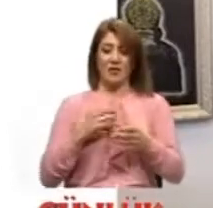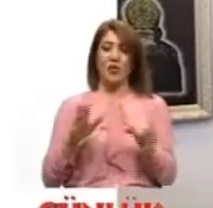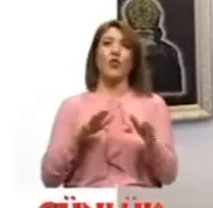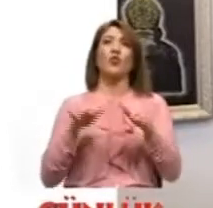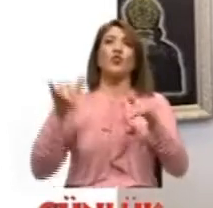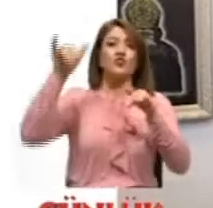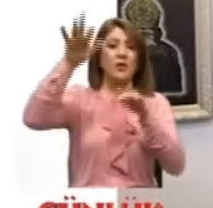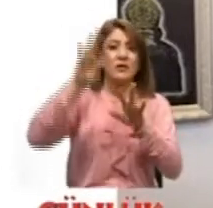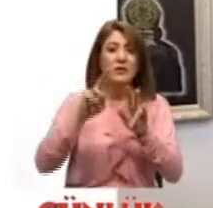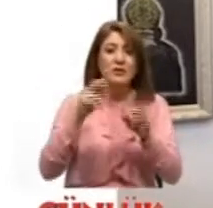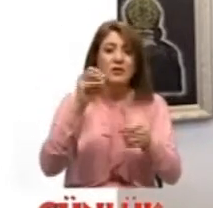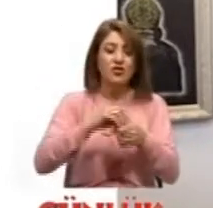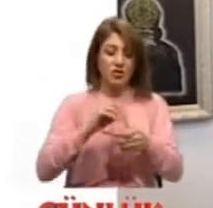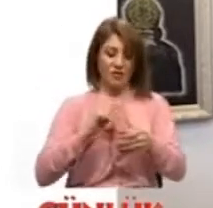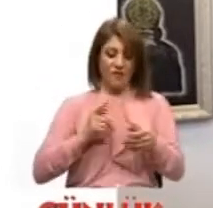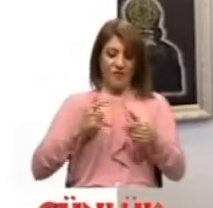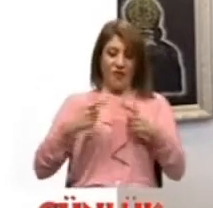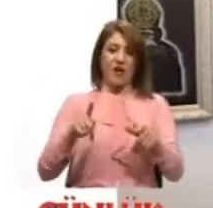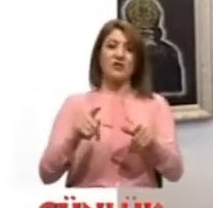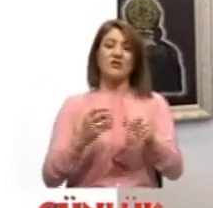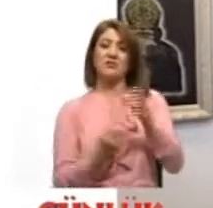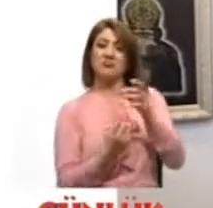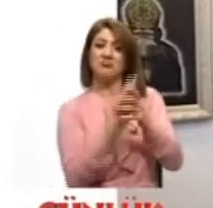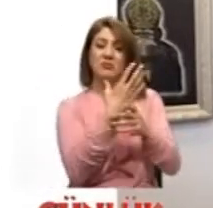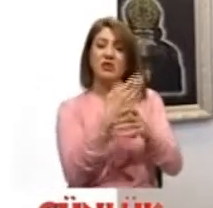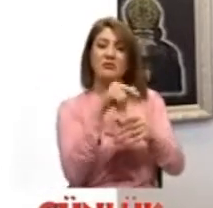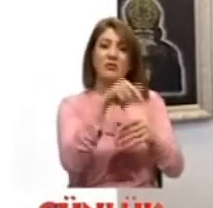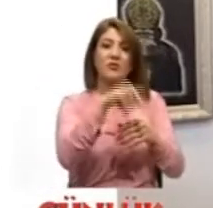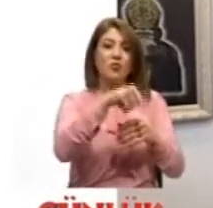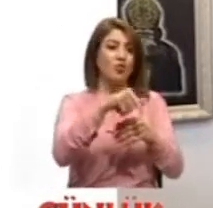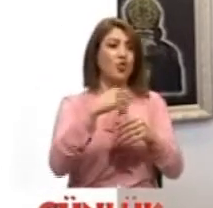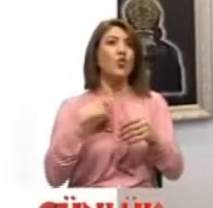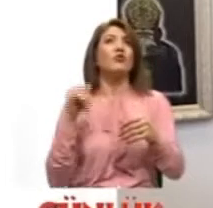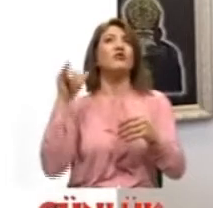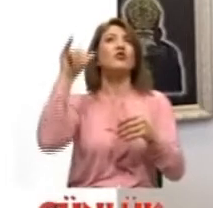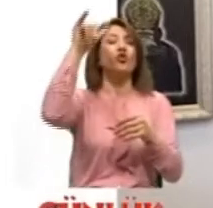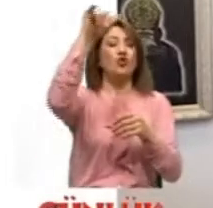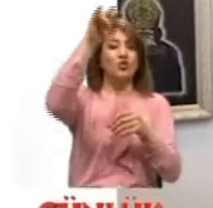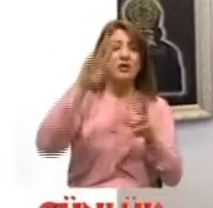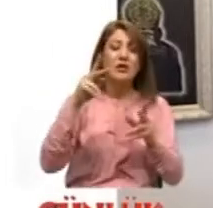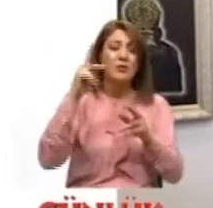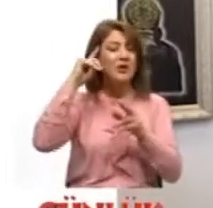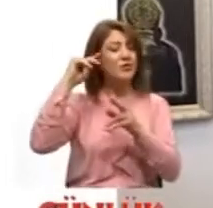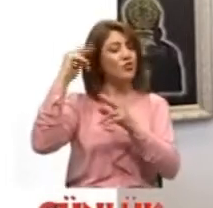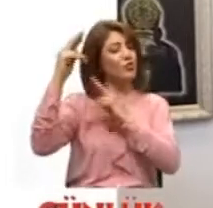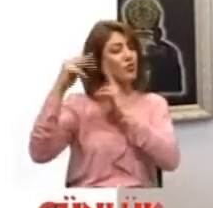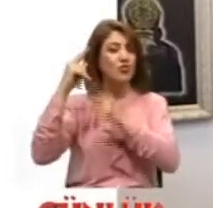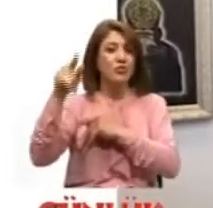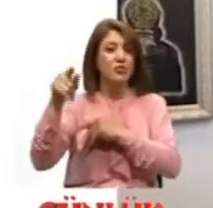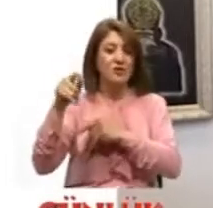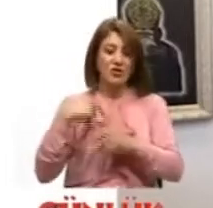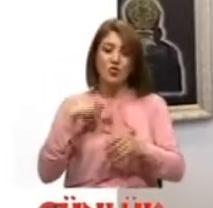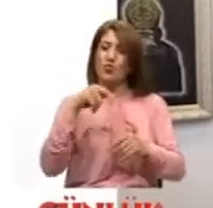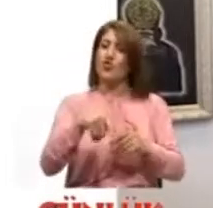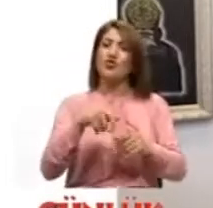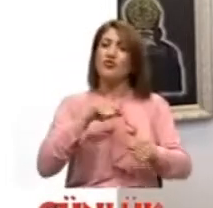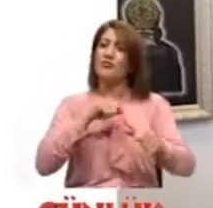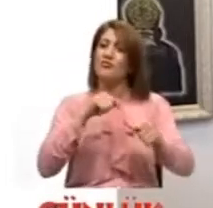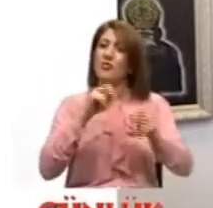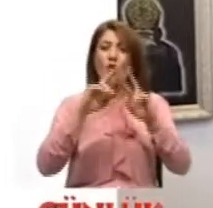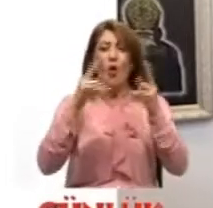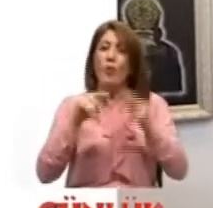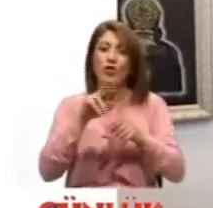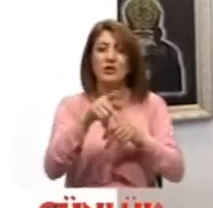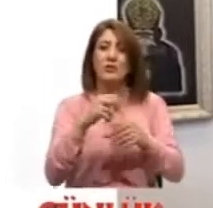yüzeyine bir mekanizma yerleştirdi. Orville'ın sürekli uçtuğu için şimdi çok huzurlu olduğunu düşünen Janssen mekanizmaya da Orville Copter